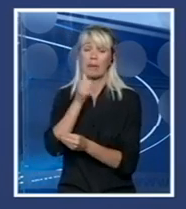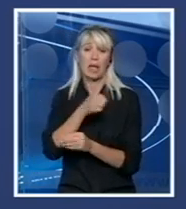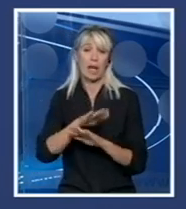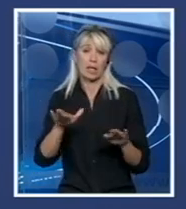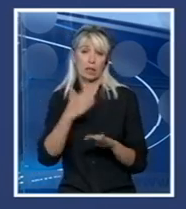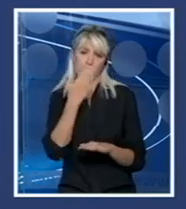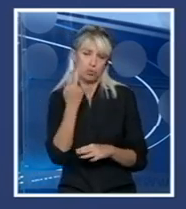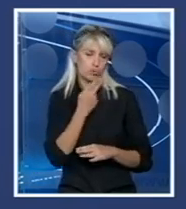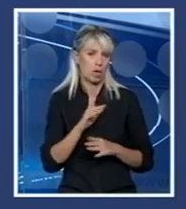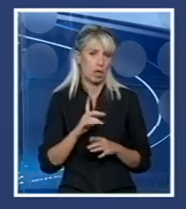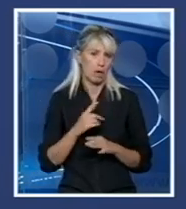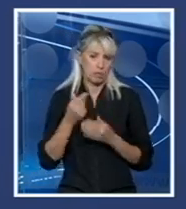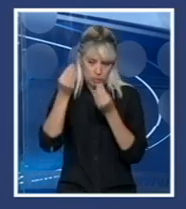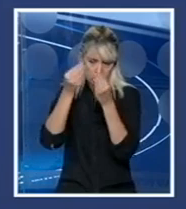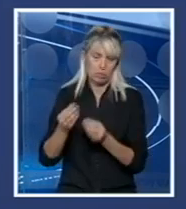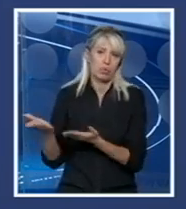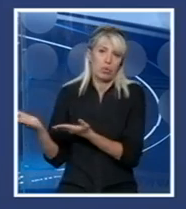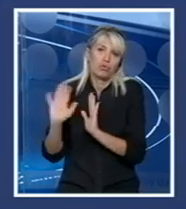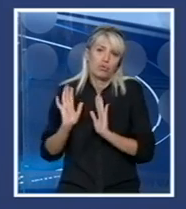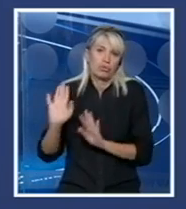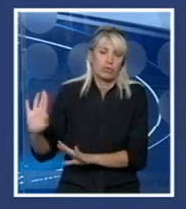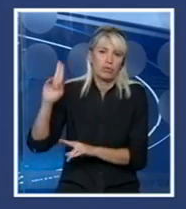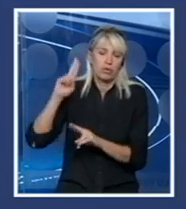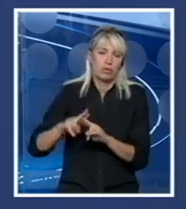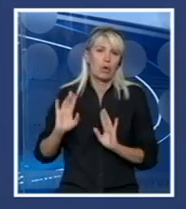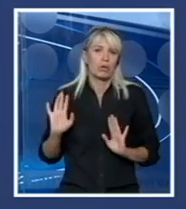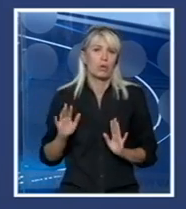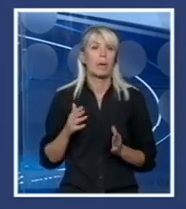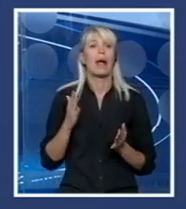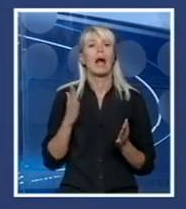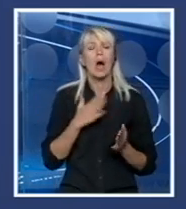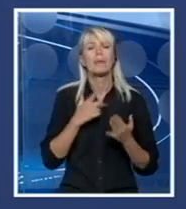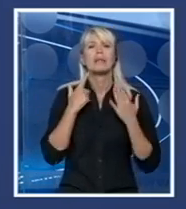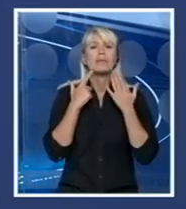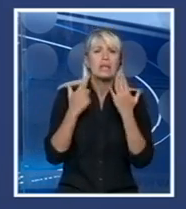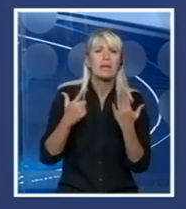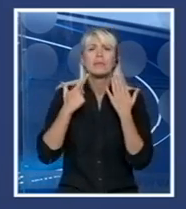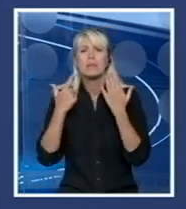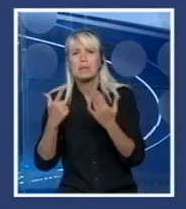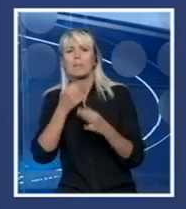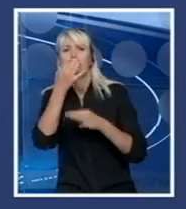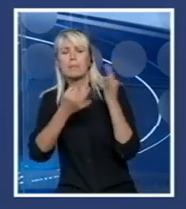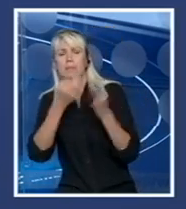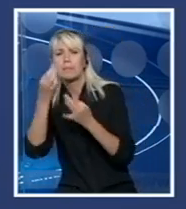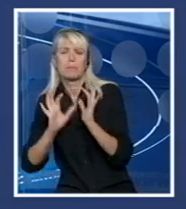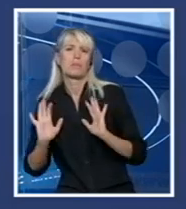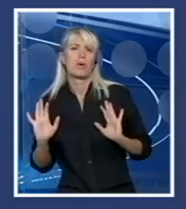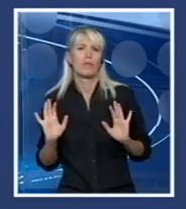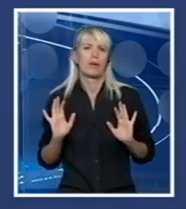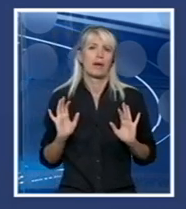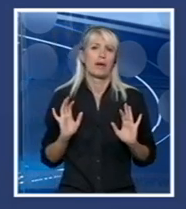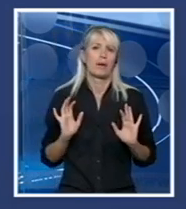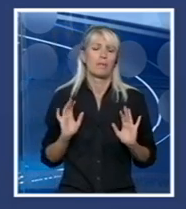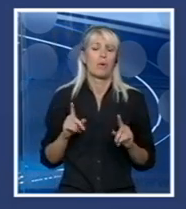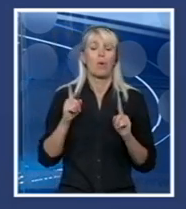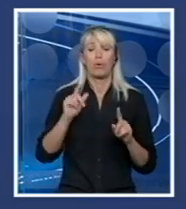da poremeti grupe i sve drugo. Tako da kažem, nedeljno pratimo ceo paket koji sutra ide u škole. Svima. Znači, danas otiše načelnicima